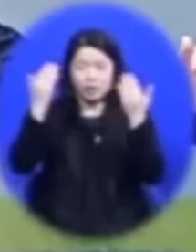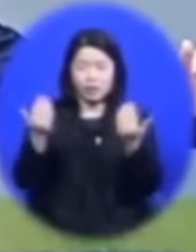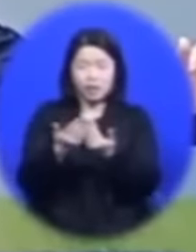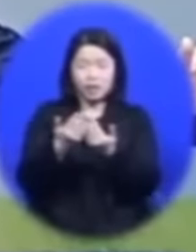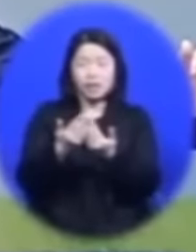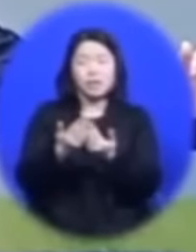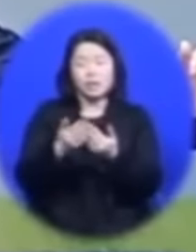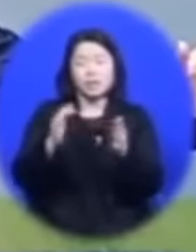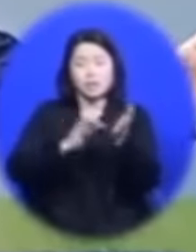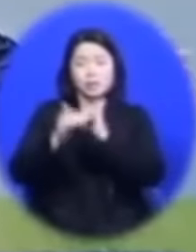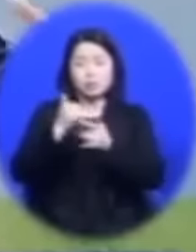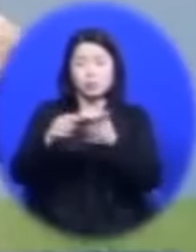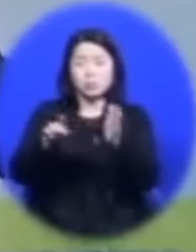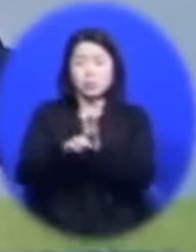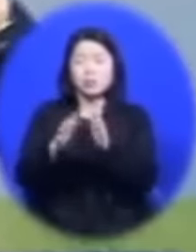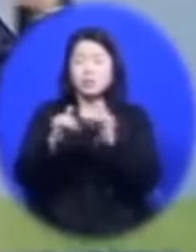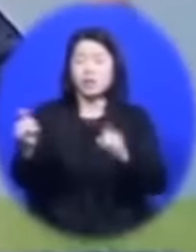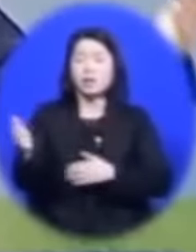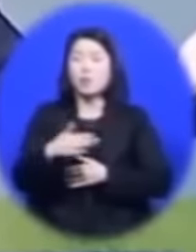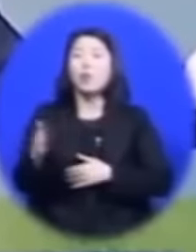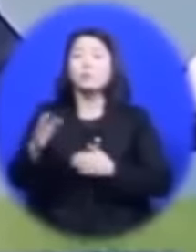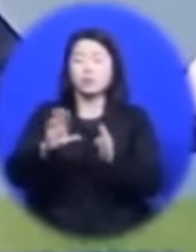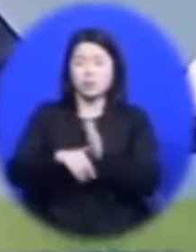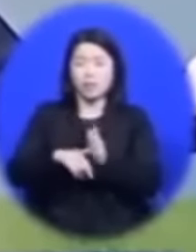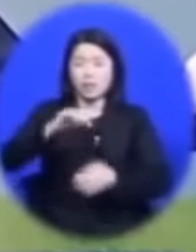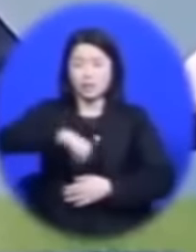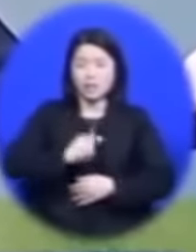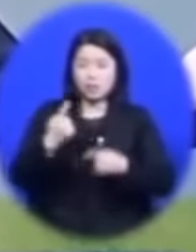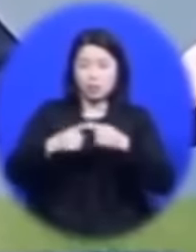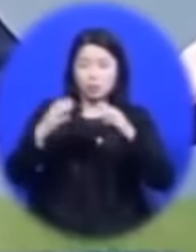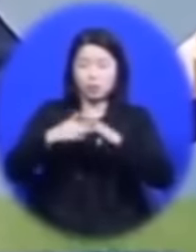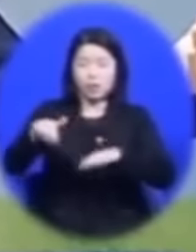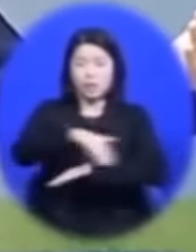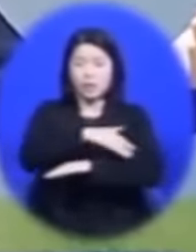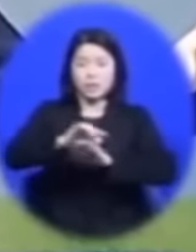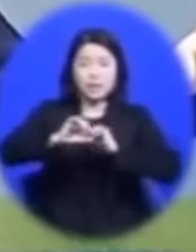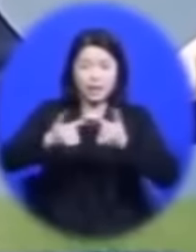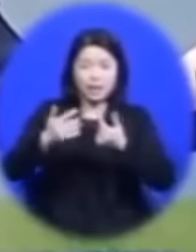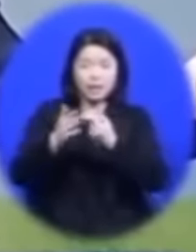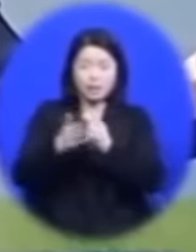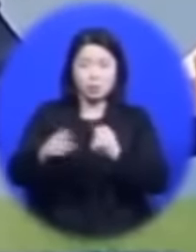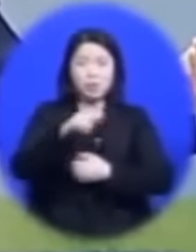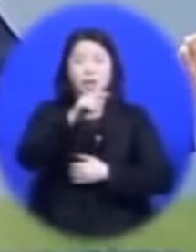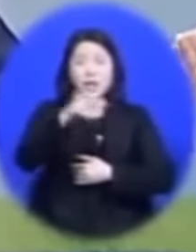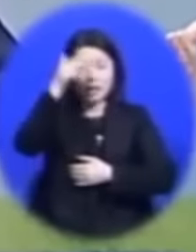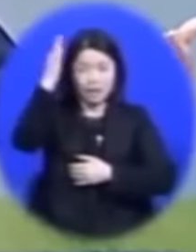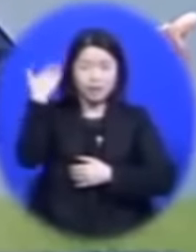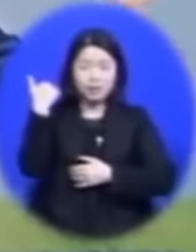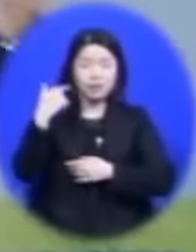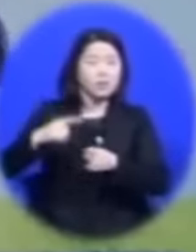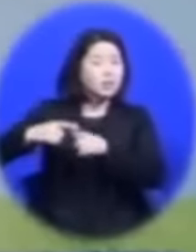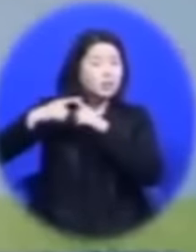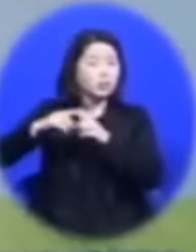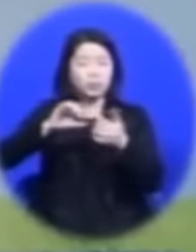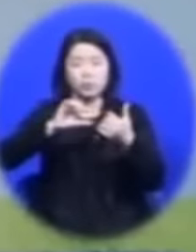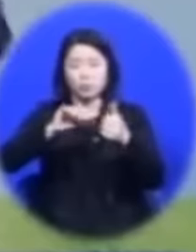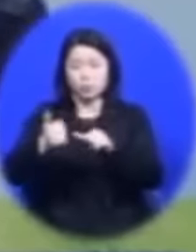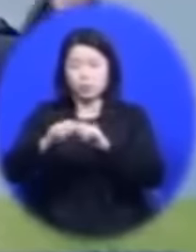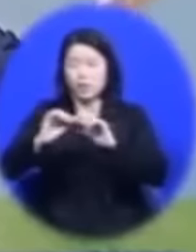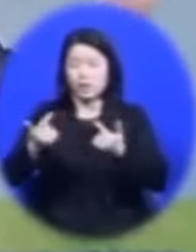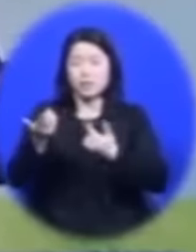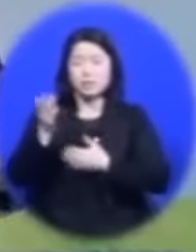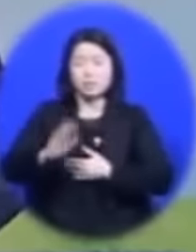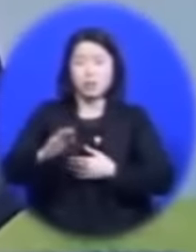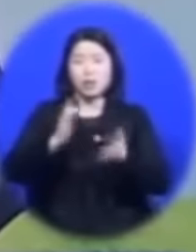사람 없던 때라 자기는 교회를 다니지 않으니까 그때 순교는 안 했지만 예수 믿는 사람들 죽는 거